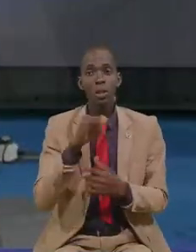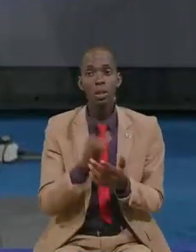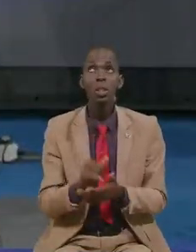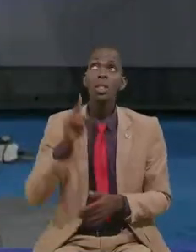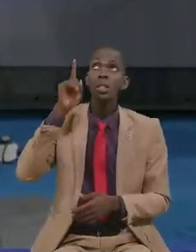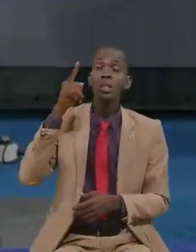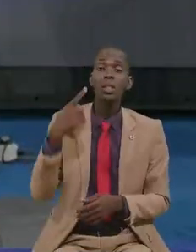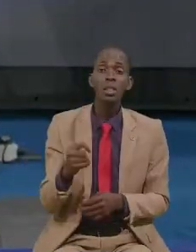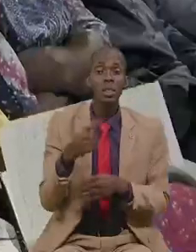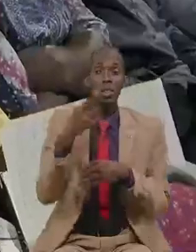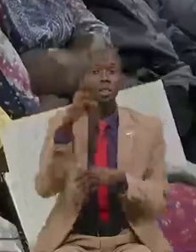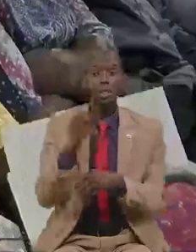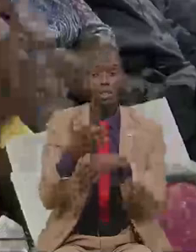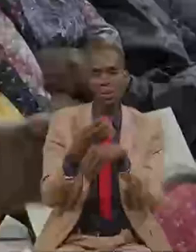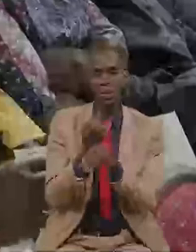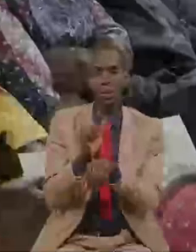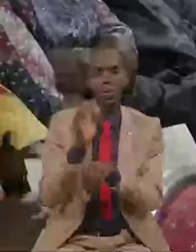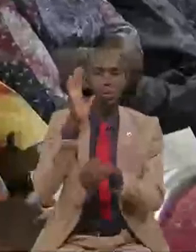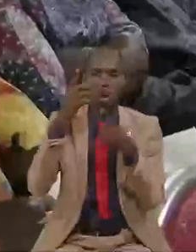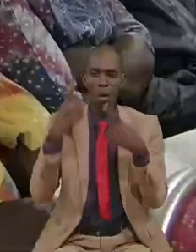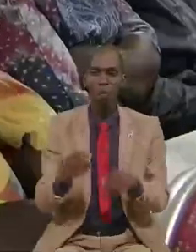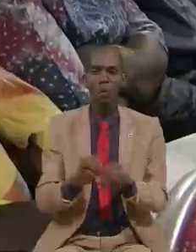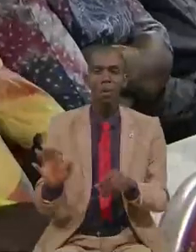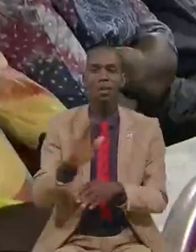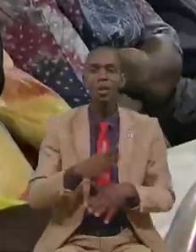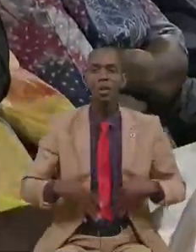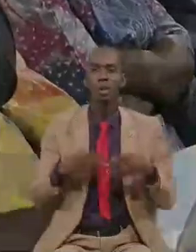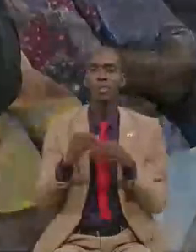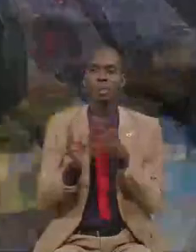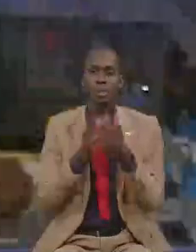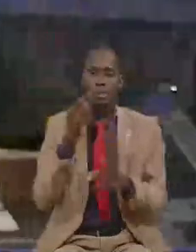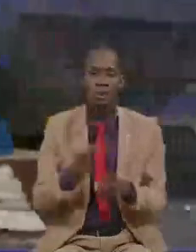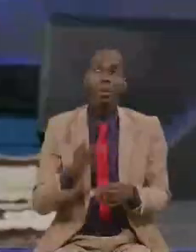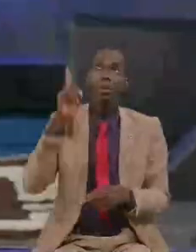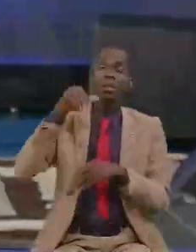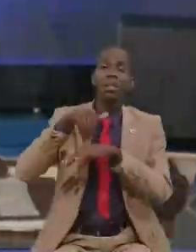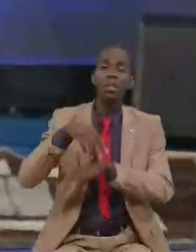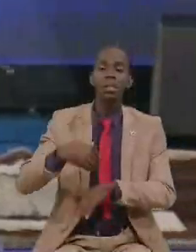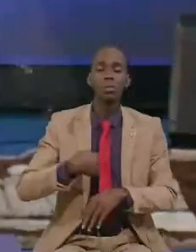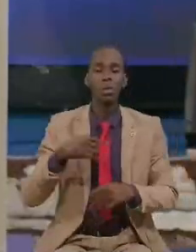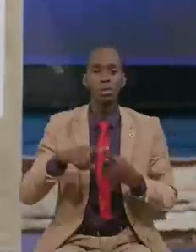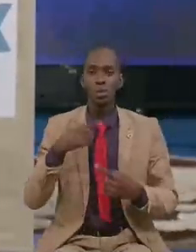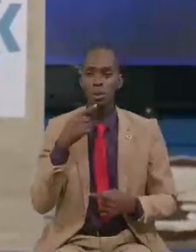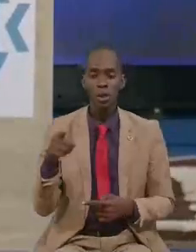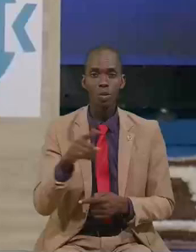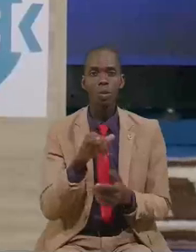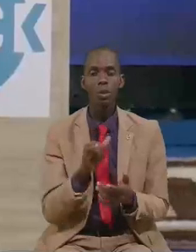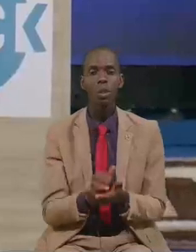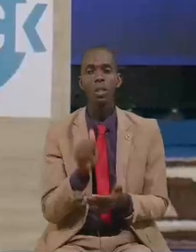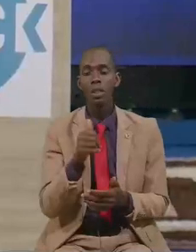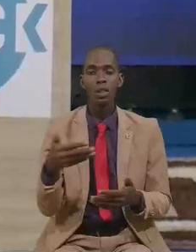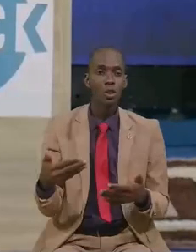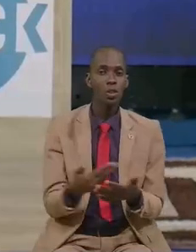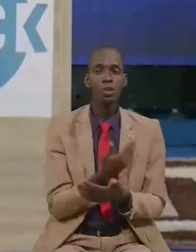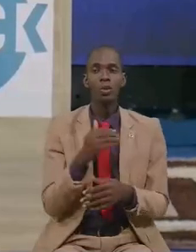la récréation aura lieu dans votre vie. Il m'envoie vous dire qu'une recommission sera dans